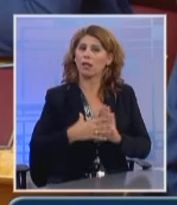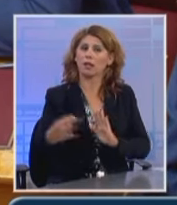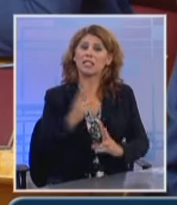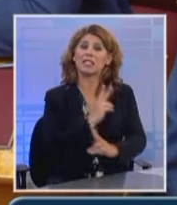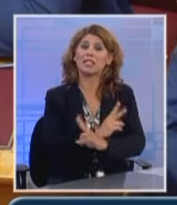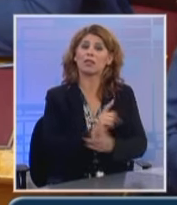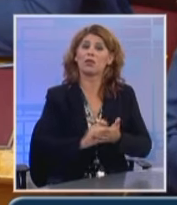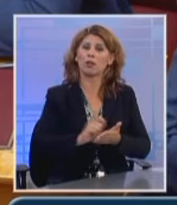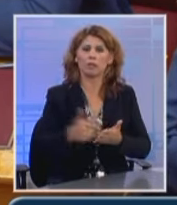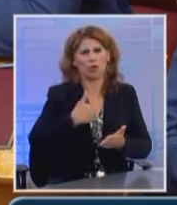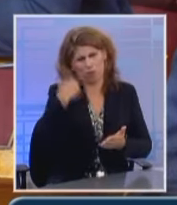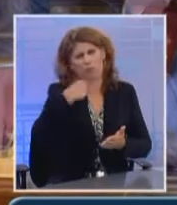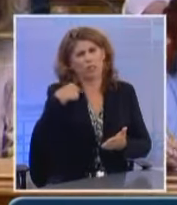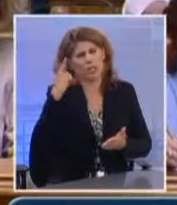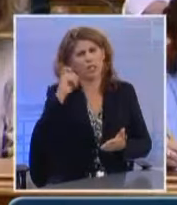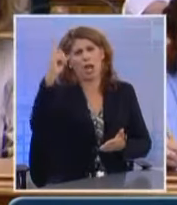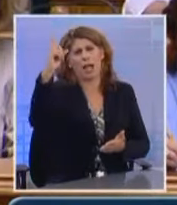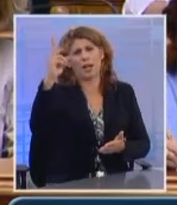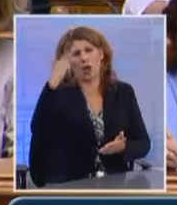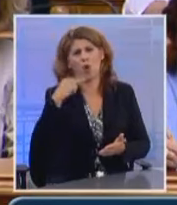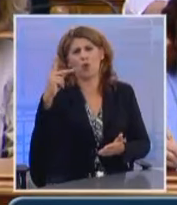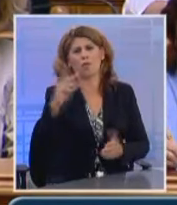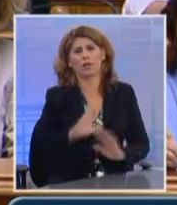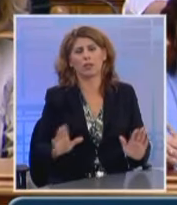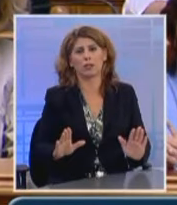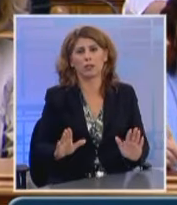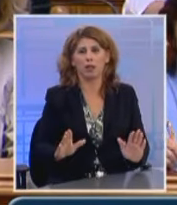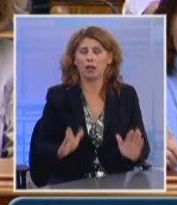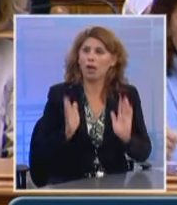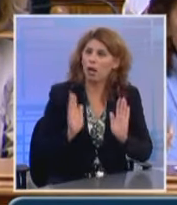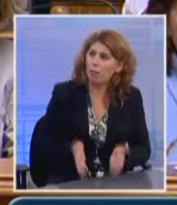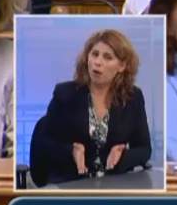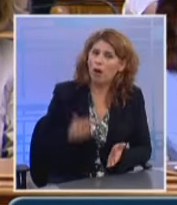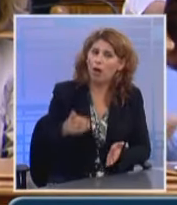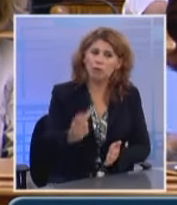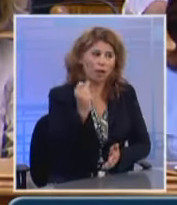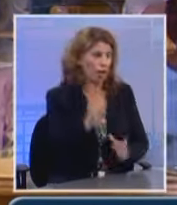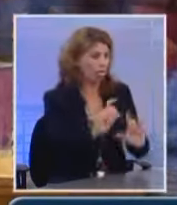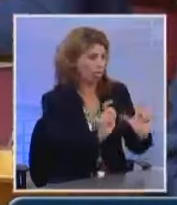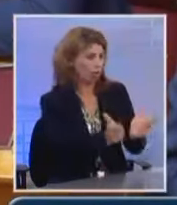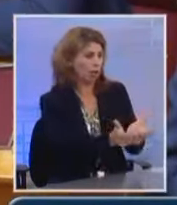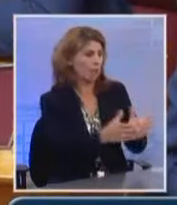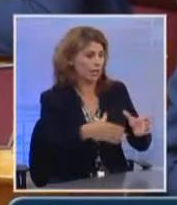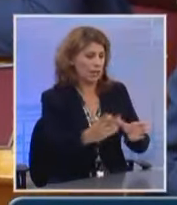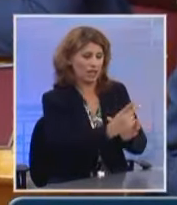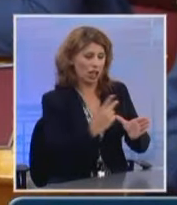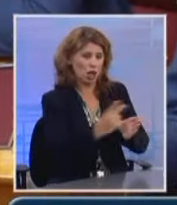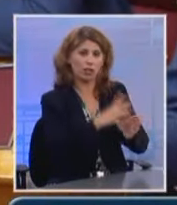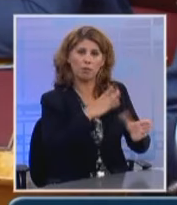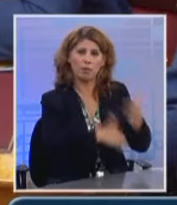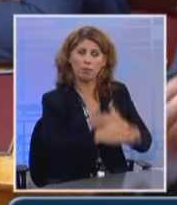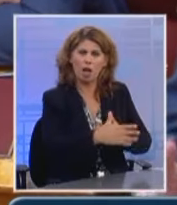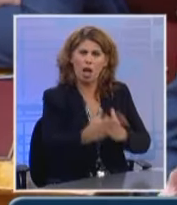σύμβουλο στο γραφείο του. Εγώ προσωπικά. Είναι δυνατόν να μην χρησιμοποιείτε αυτή τη δυναμική των ατόμων με αναπηρία? Έχω